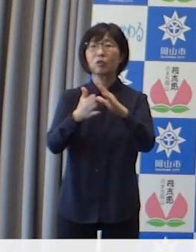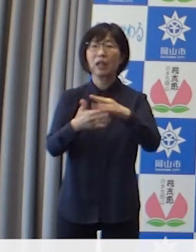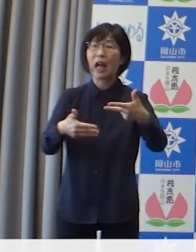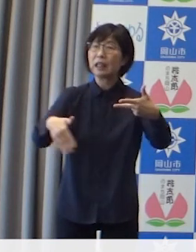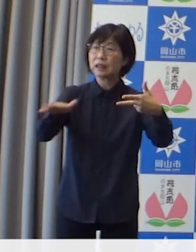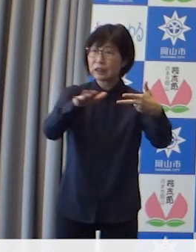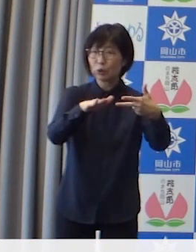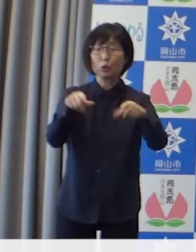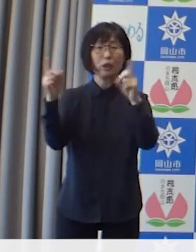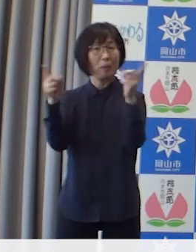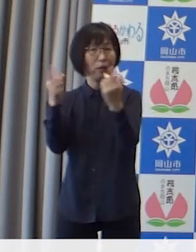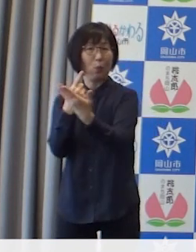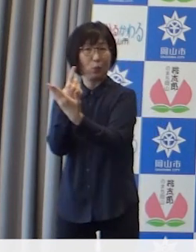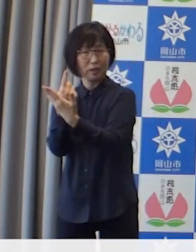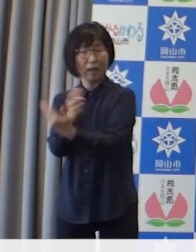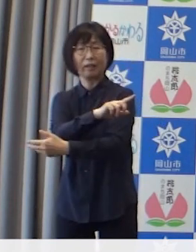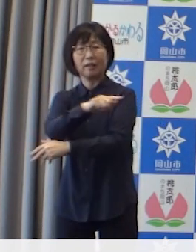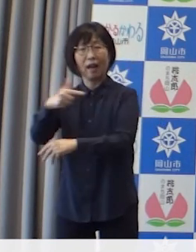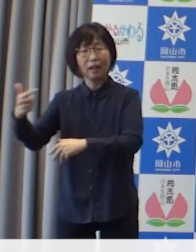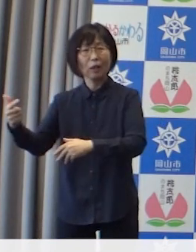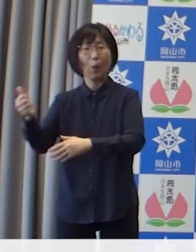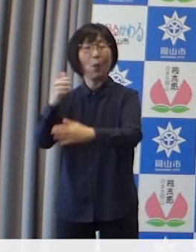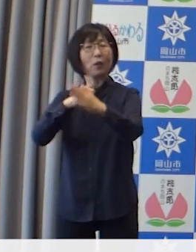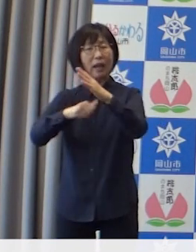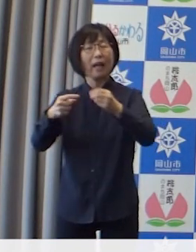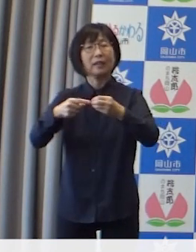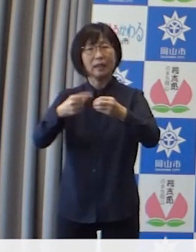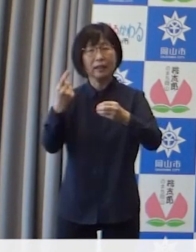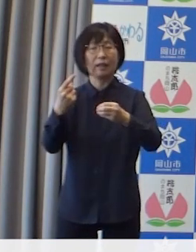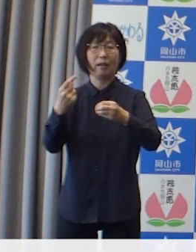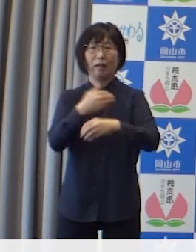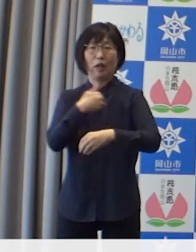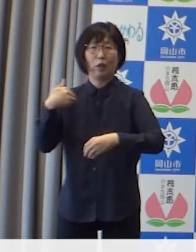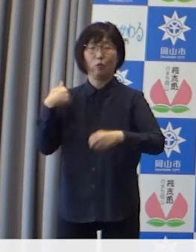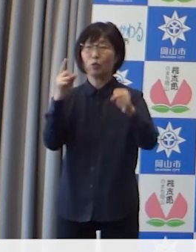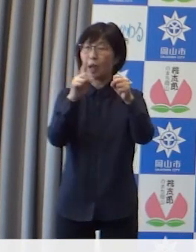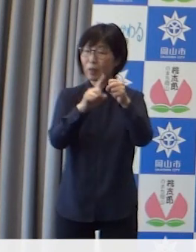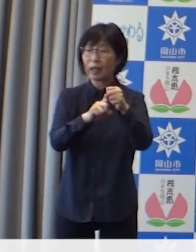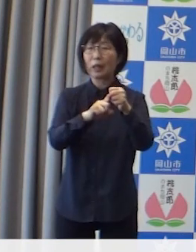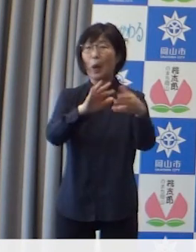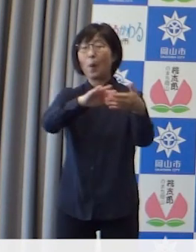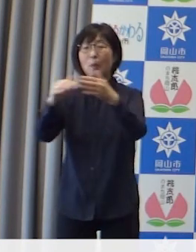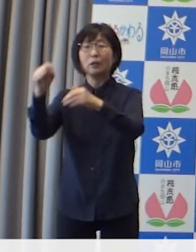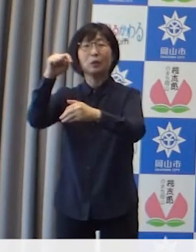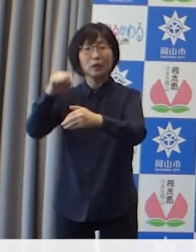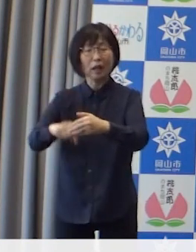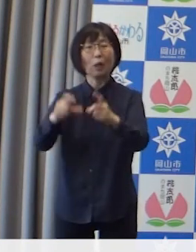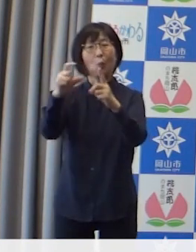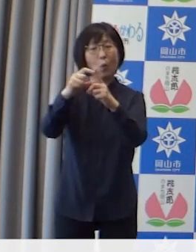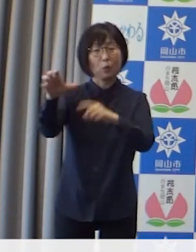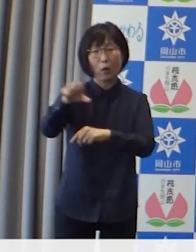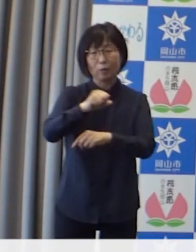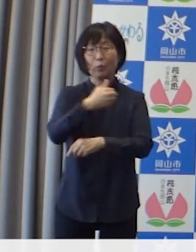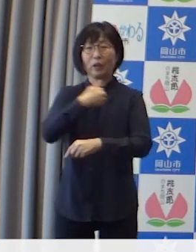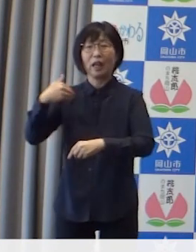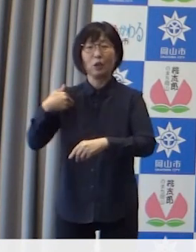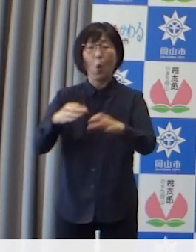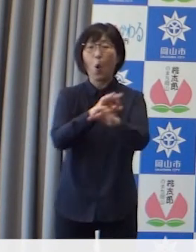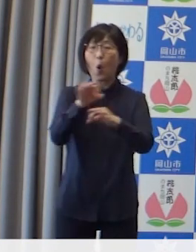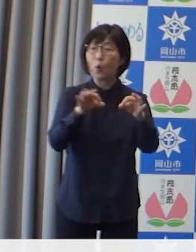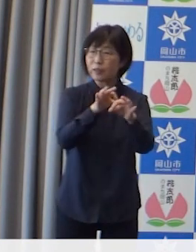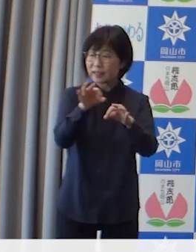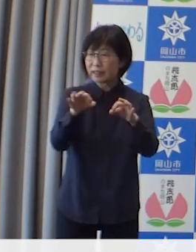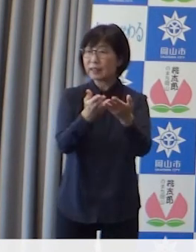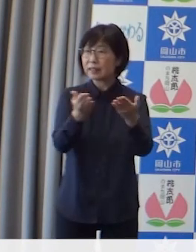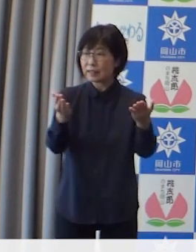ントへの参加など、出かけるきっかけとなるよう町のあちこちでポイントがもらえる店やイベントがある